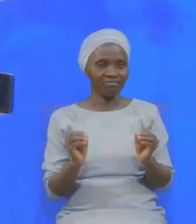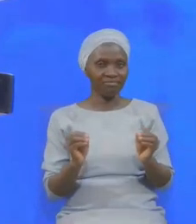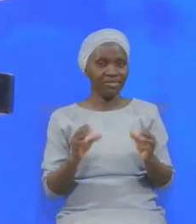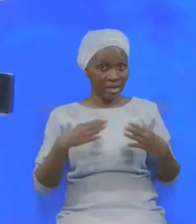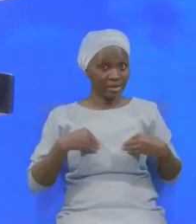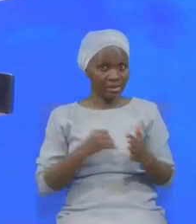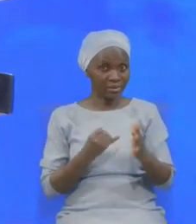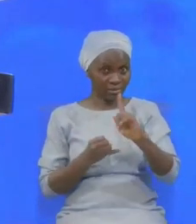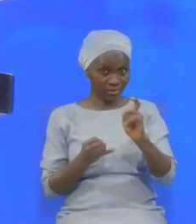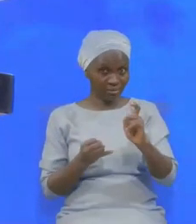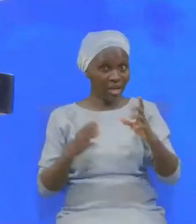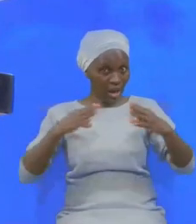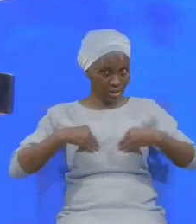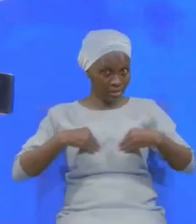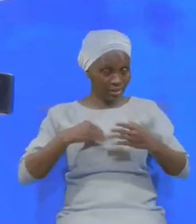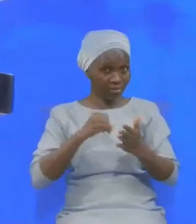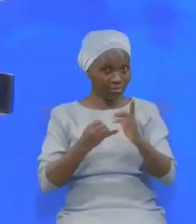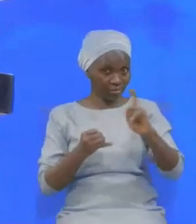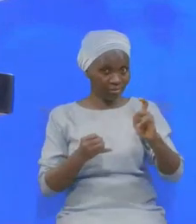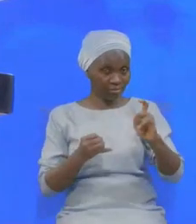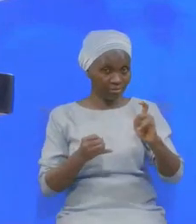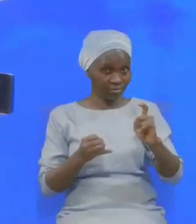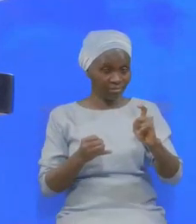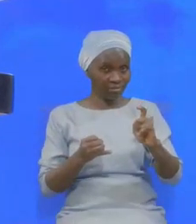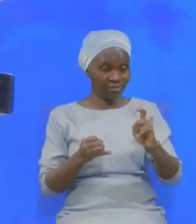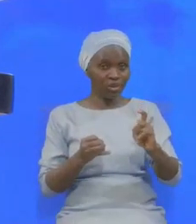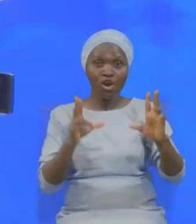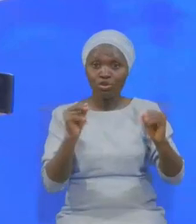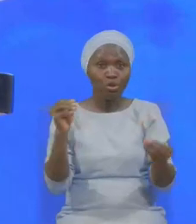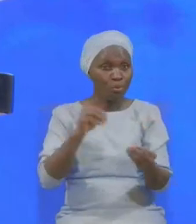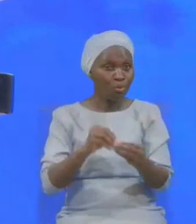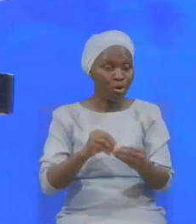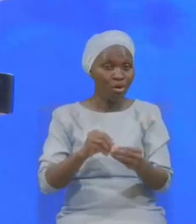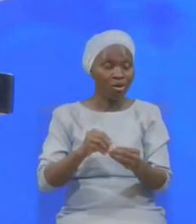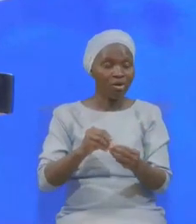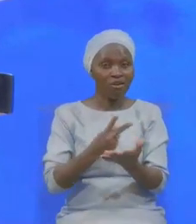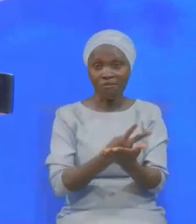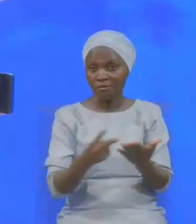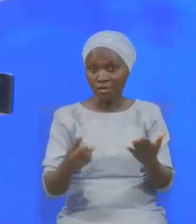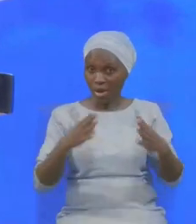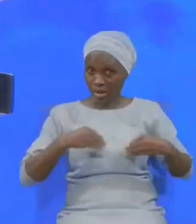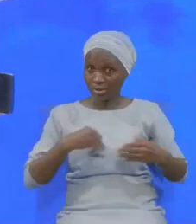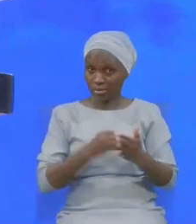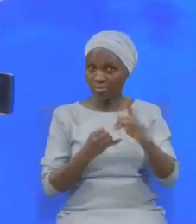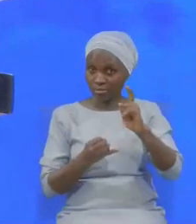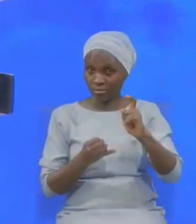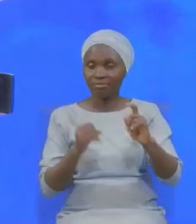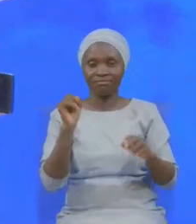l'acceptez? Plus jamais de retard, vous l'acceptez? Numéro 3,